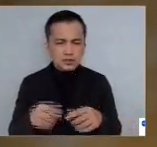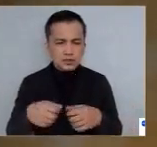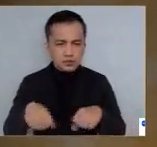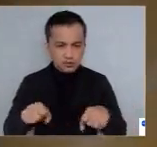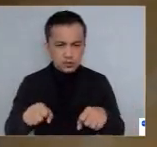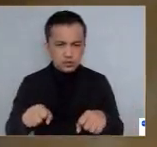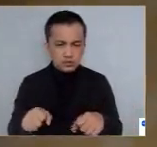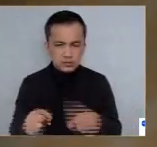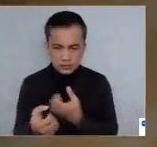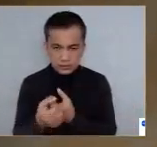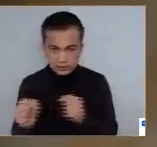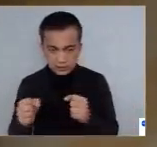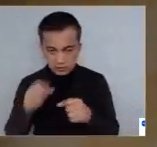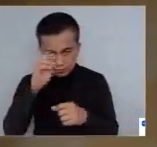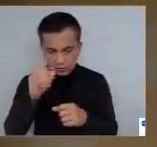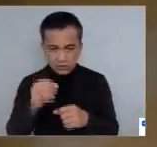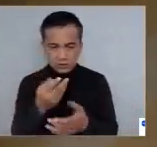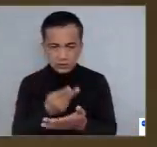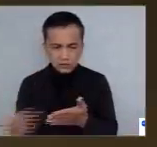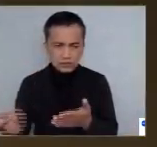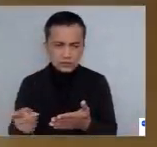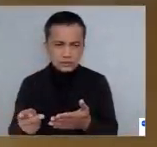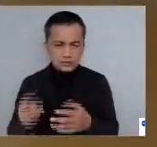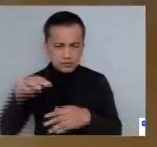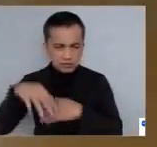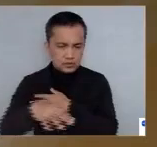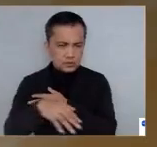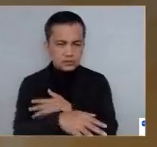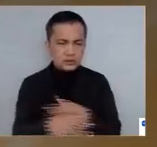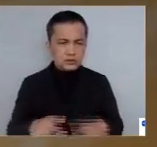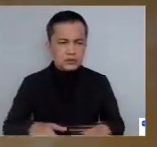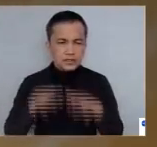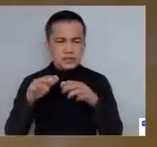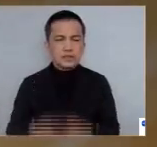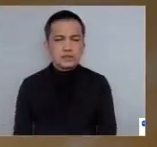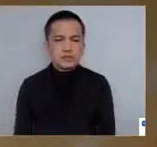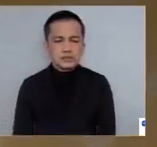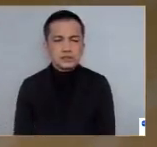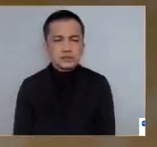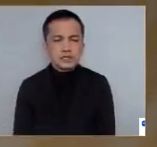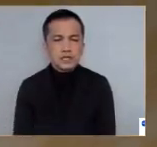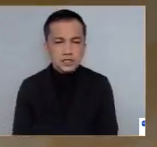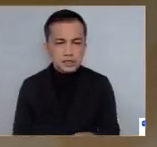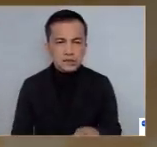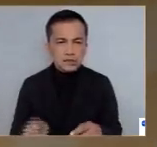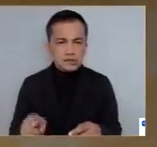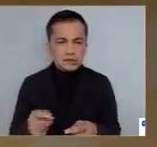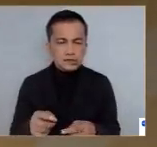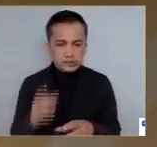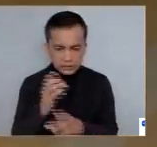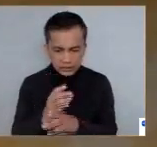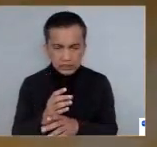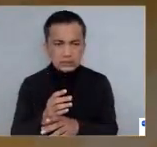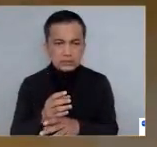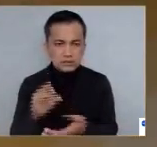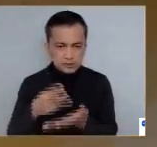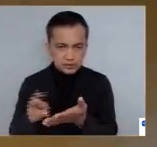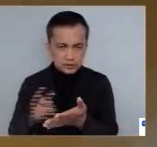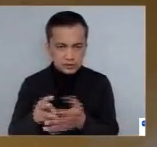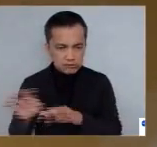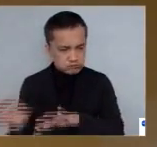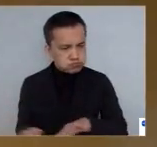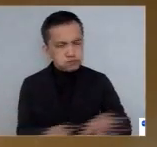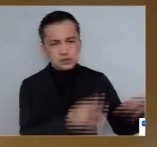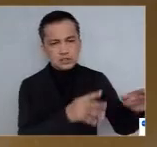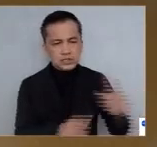lalaki pero nabigo lamang sa lakas ng ragasa ng baha inanod na rin pati ang mga sasakyan at mga basurahan isang lalaki naman ang napaulat na namatay